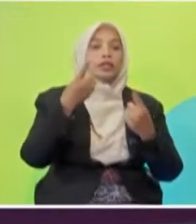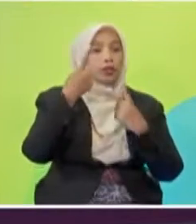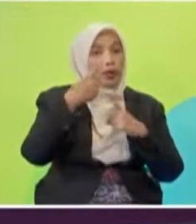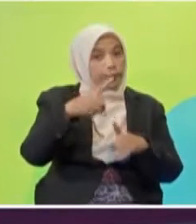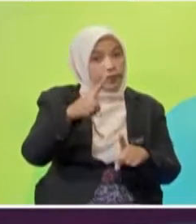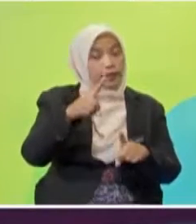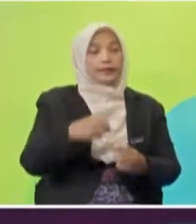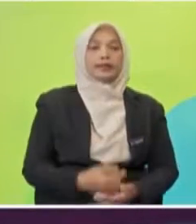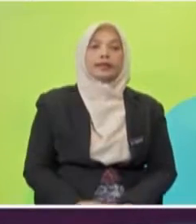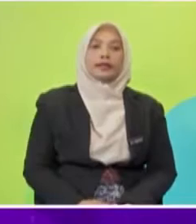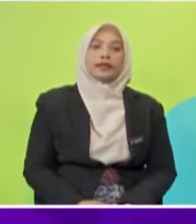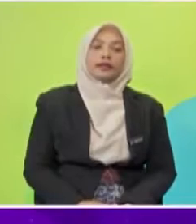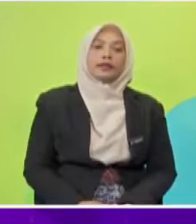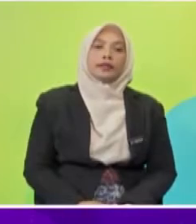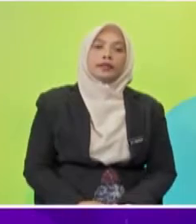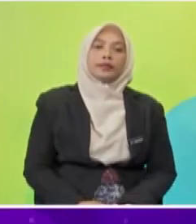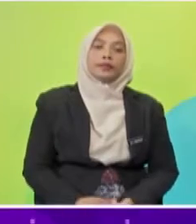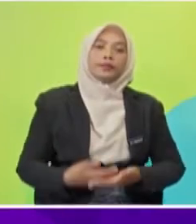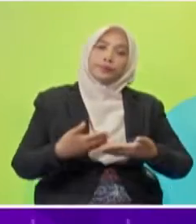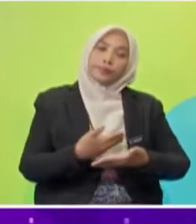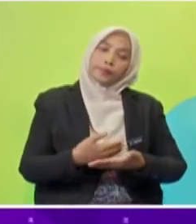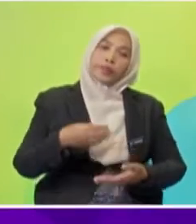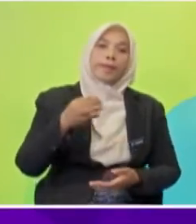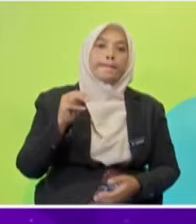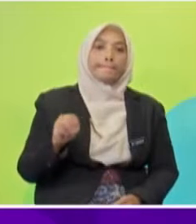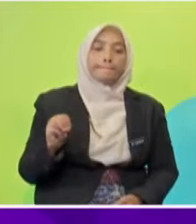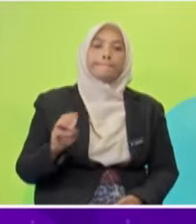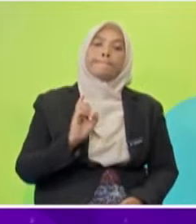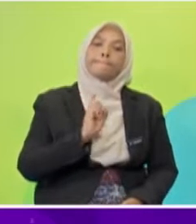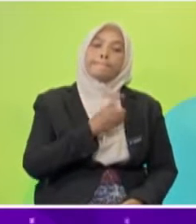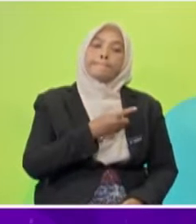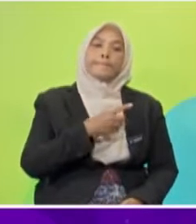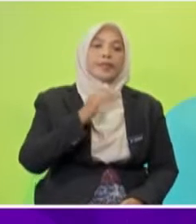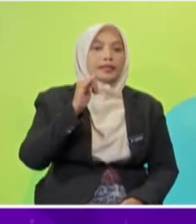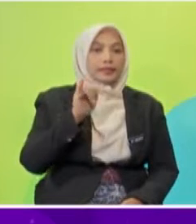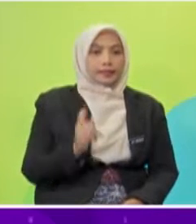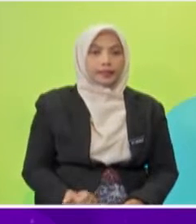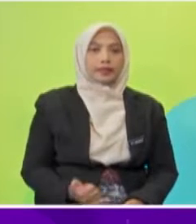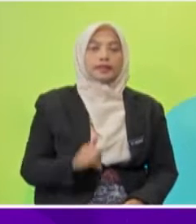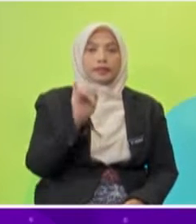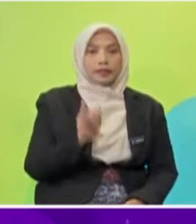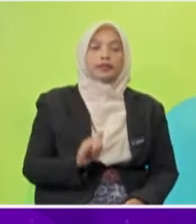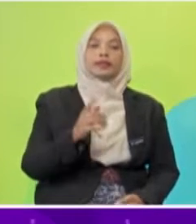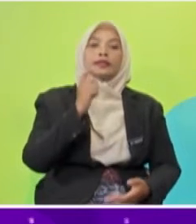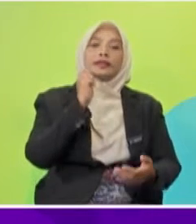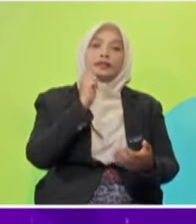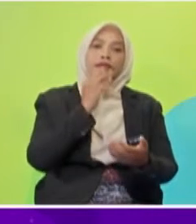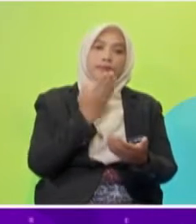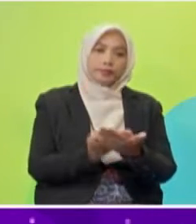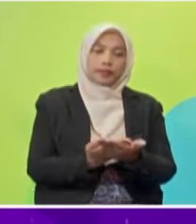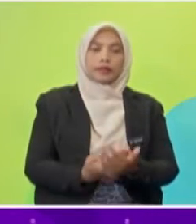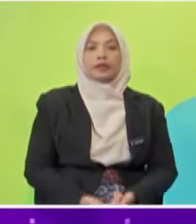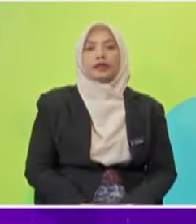Jadi, anak-anak kita ini sebenarnya anak-anak yang terbaik. Ya, Cikgu. Anak-anak yang terbaik. Yakin pada diri walaupun